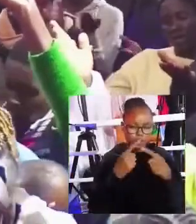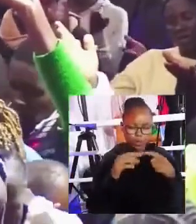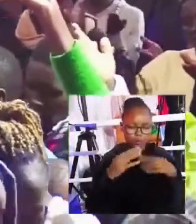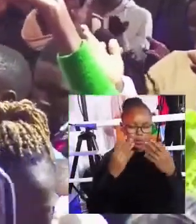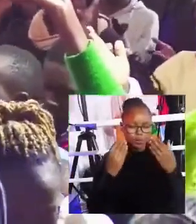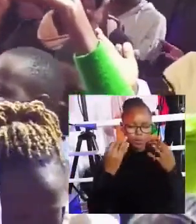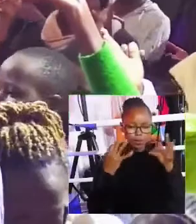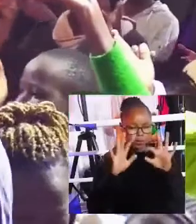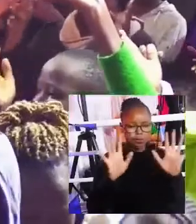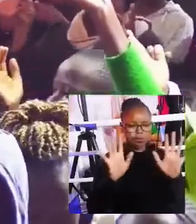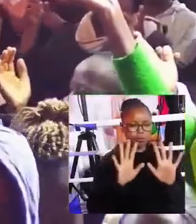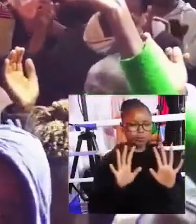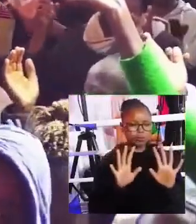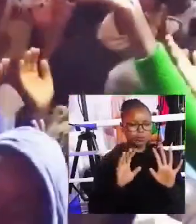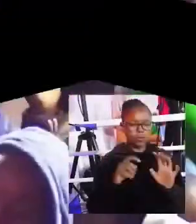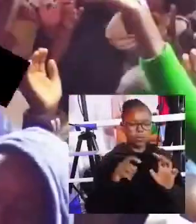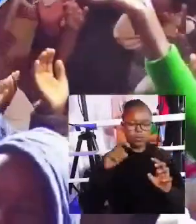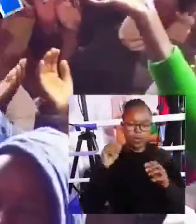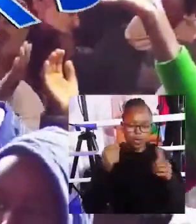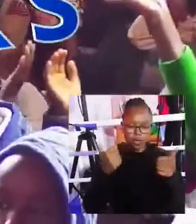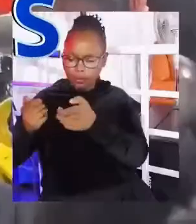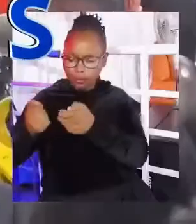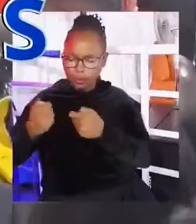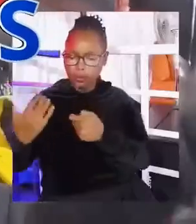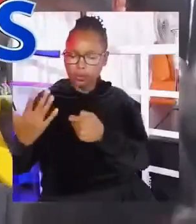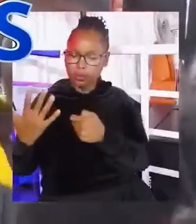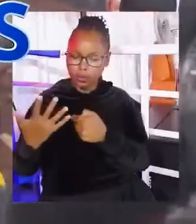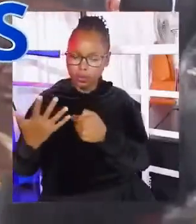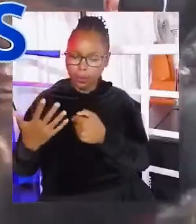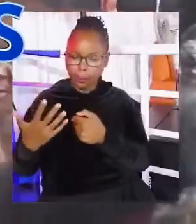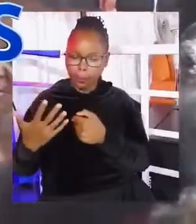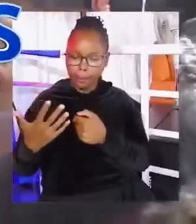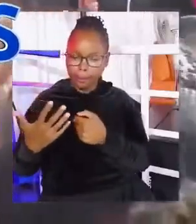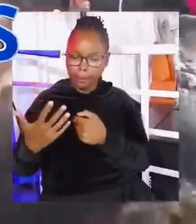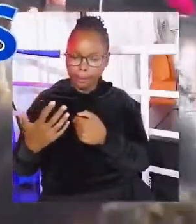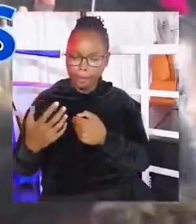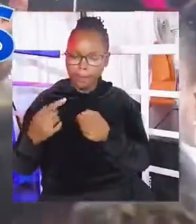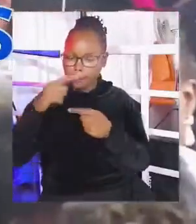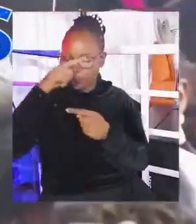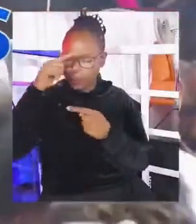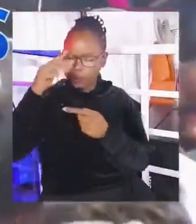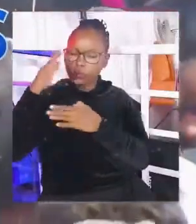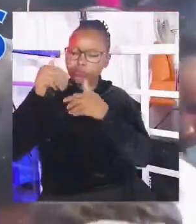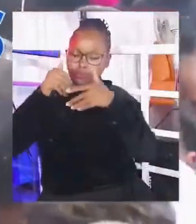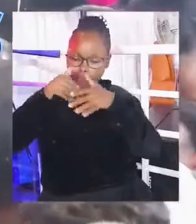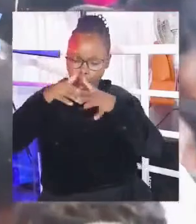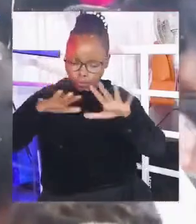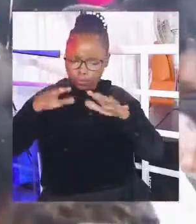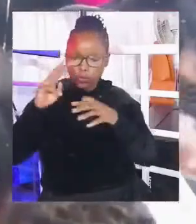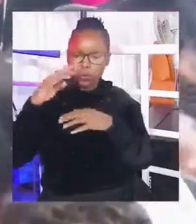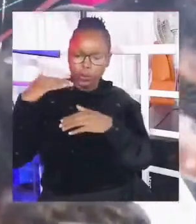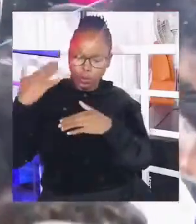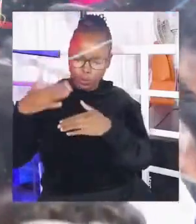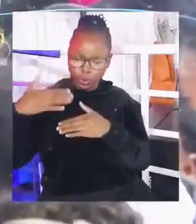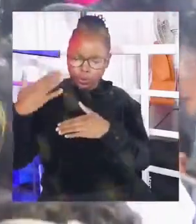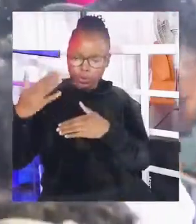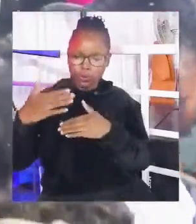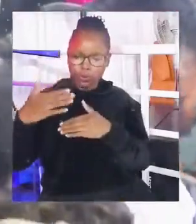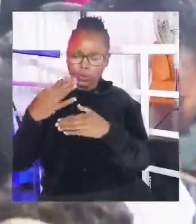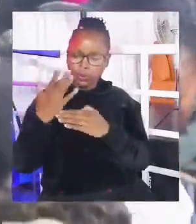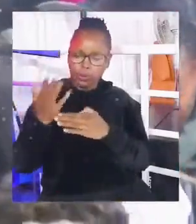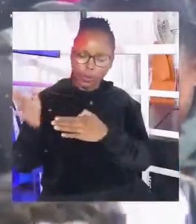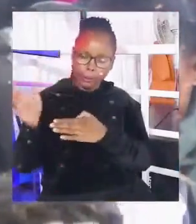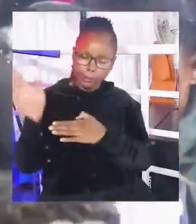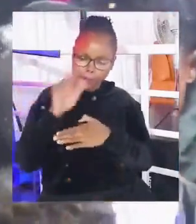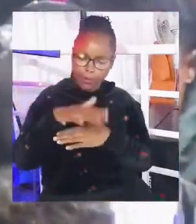Wete merigo meritu na nego muhurukia na tondo ni urathimanaga niguo Jesu dasokia indo cia